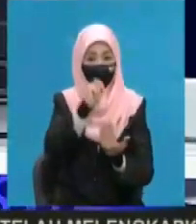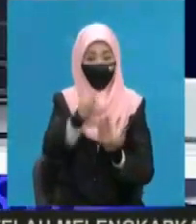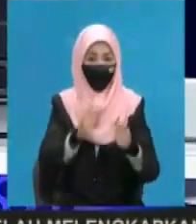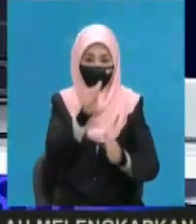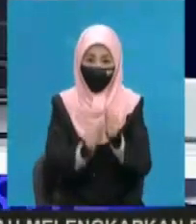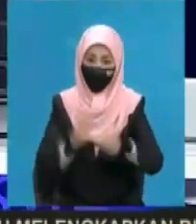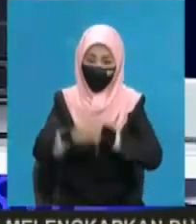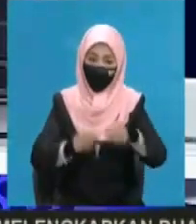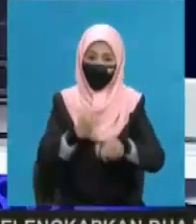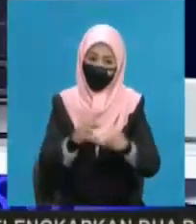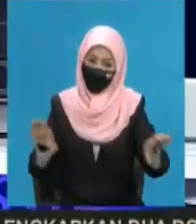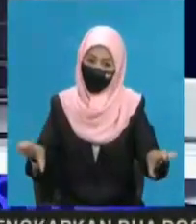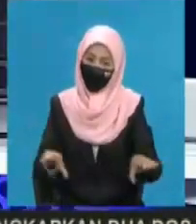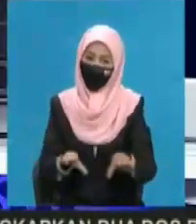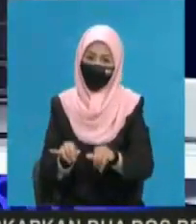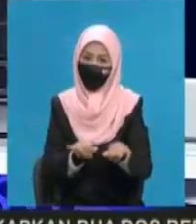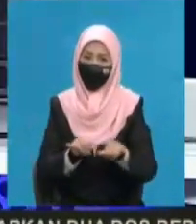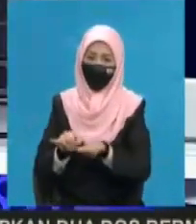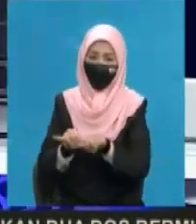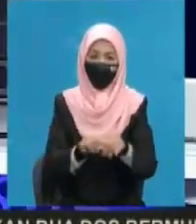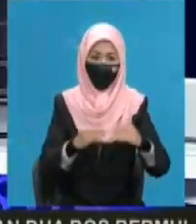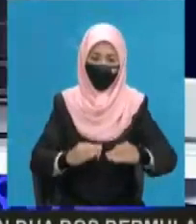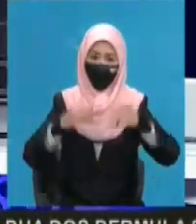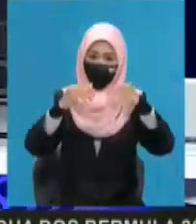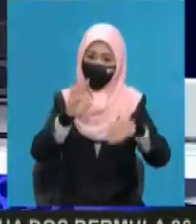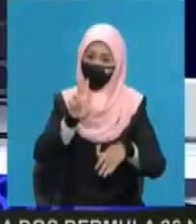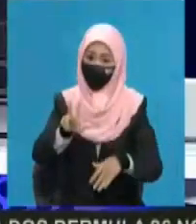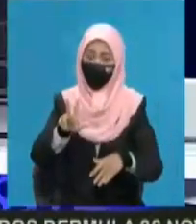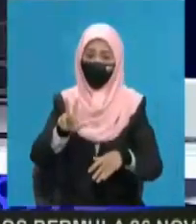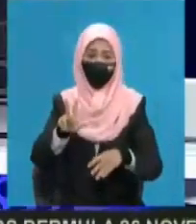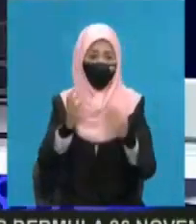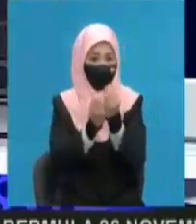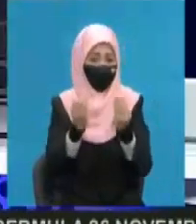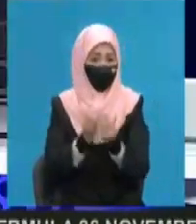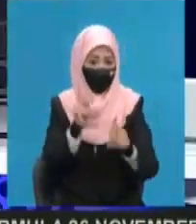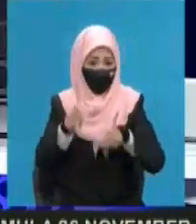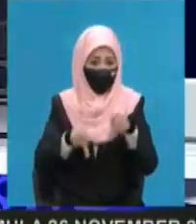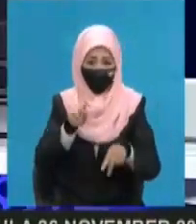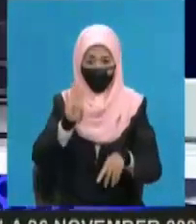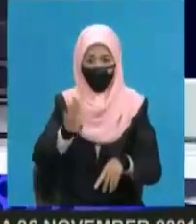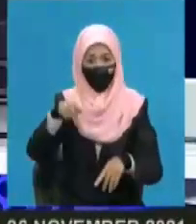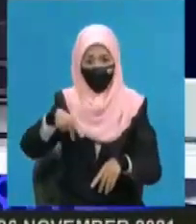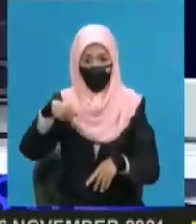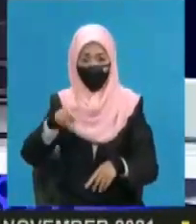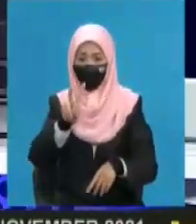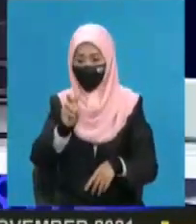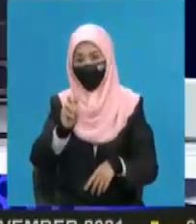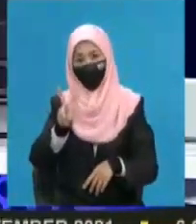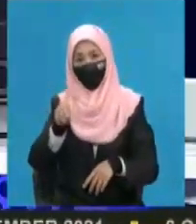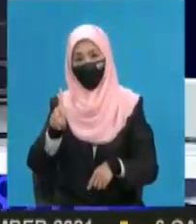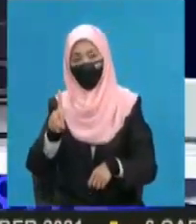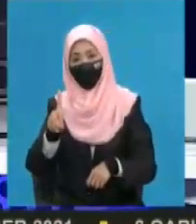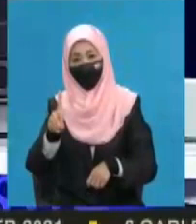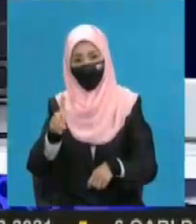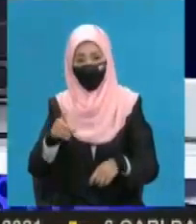tahun akan dikendalikan serentak dengan peringkat ketiga banci penduduk dan Perumahan MVP 2021